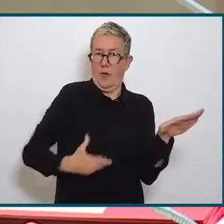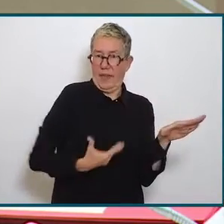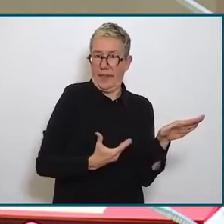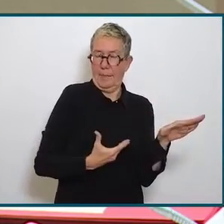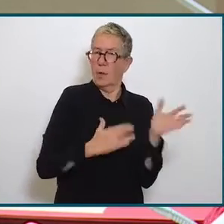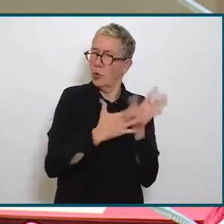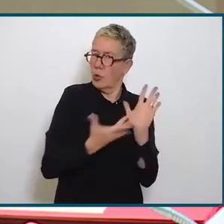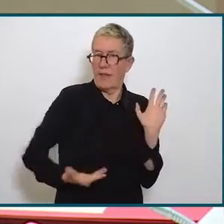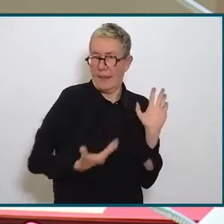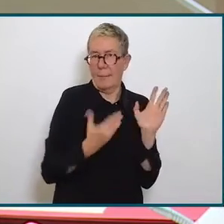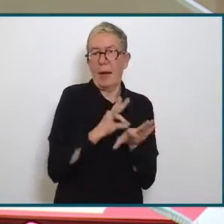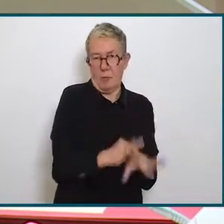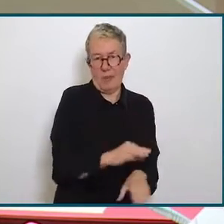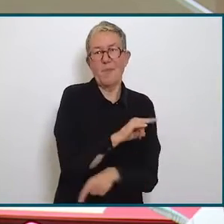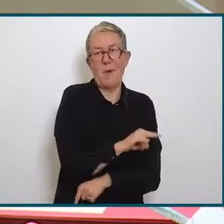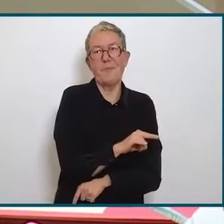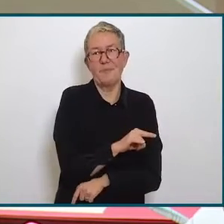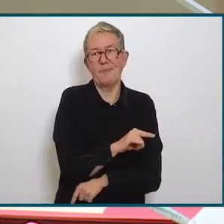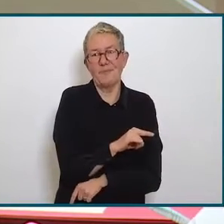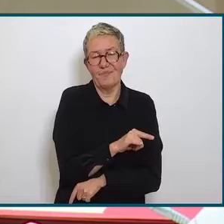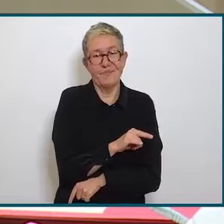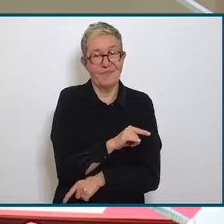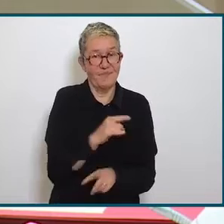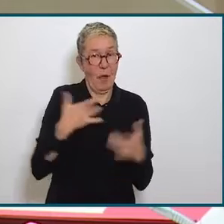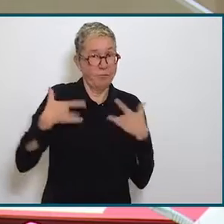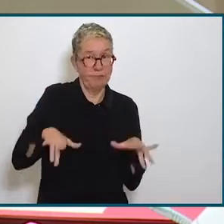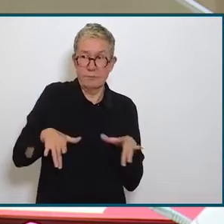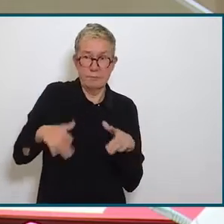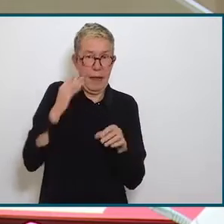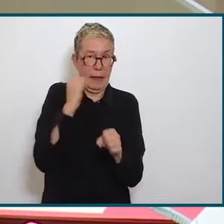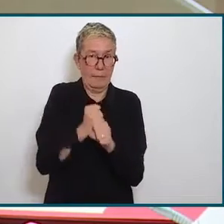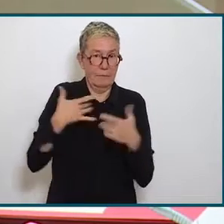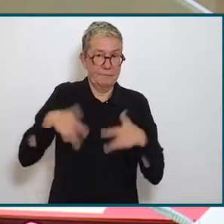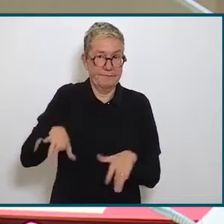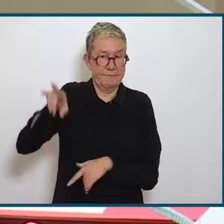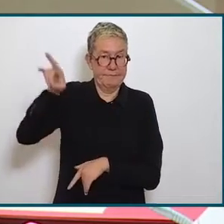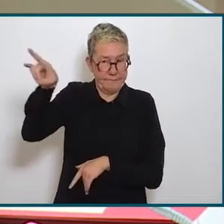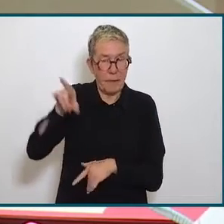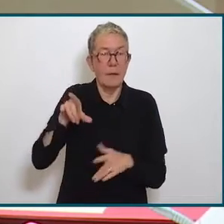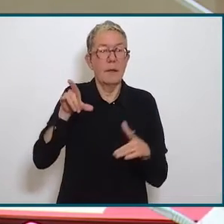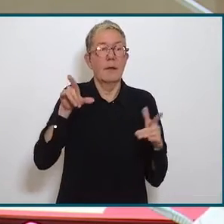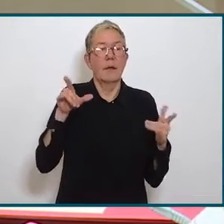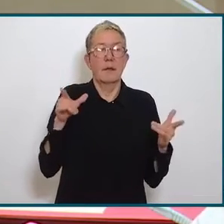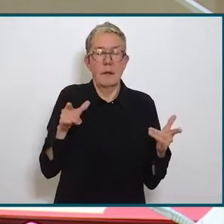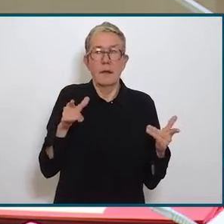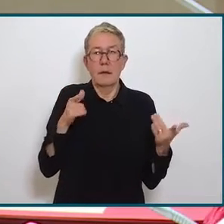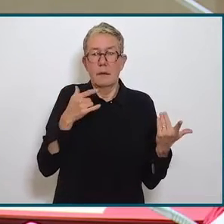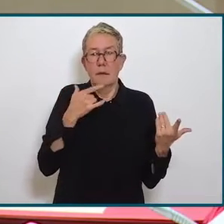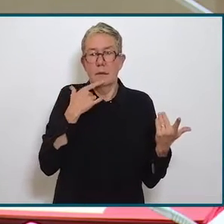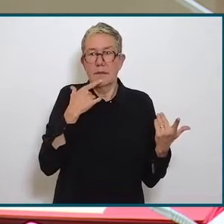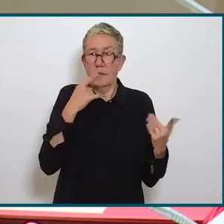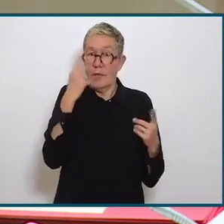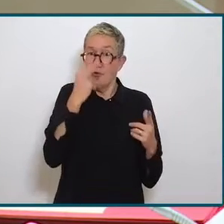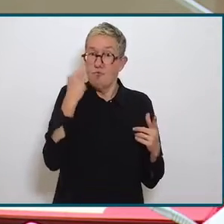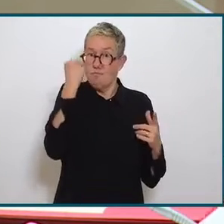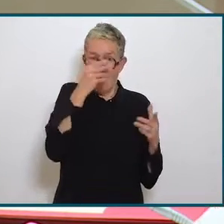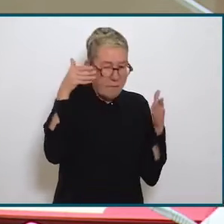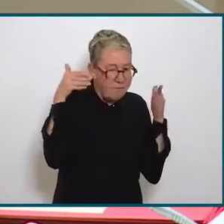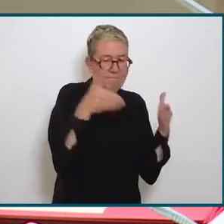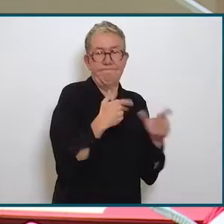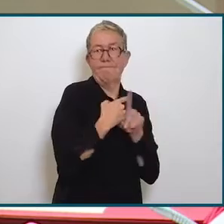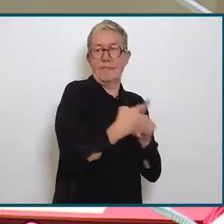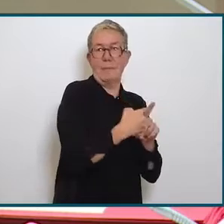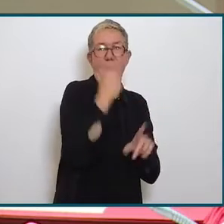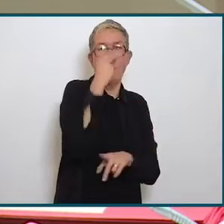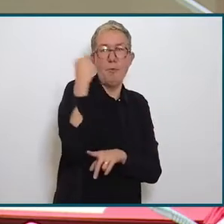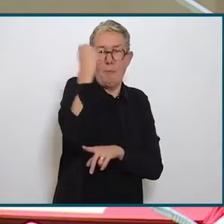victimes. Et surtout, pour ce qui est de la ville, cette convention positionne l'humain au centre de l'action. C'est cela, une approche